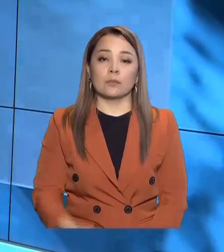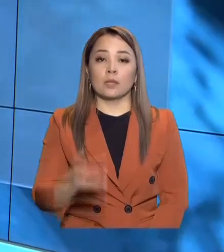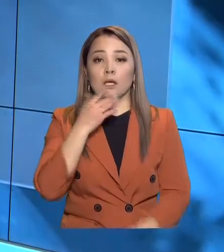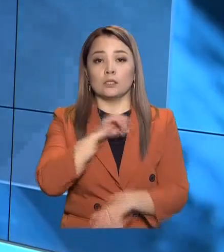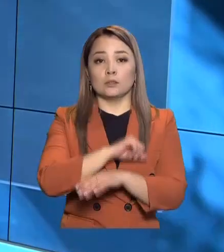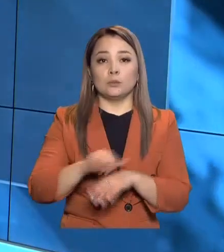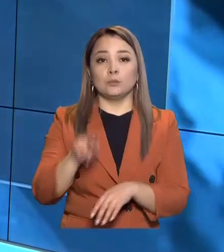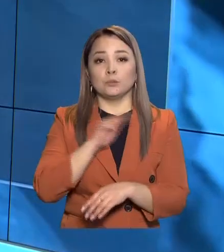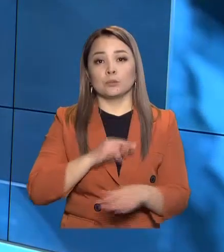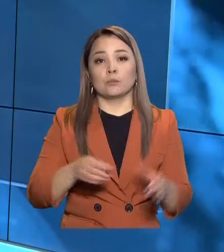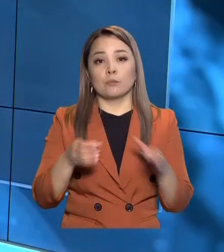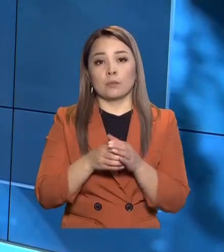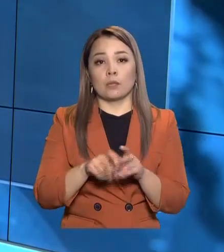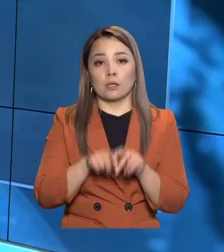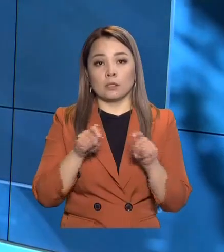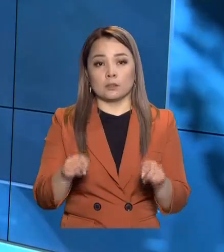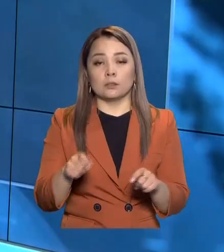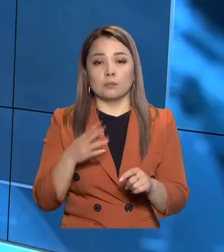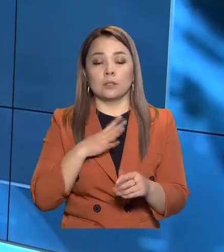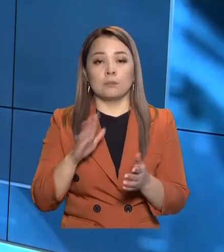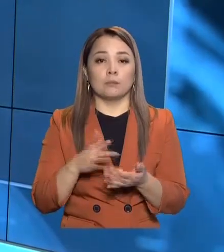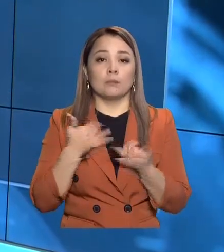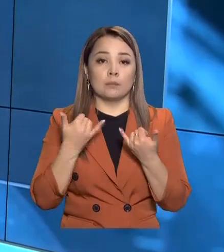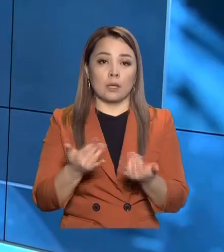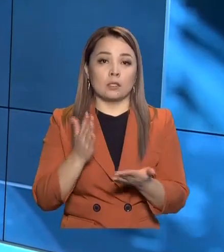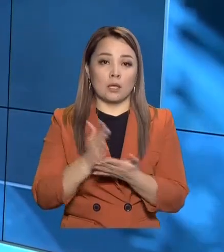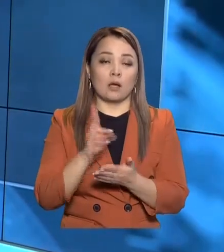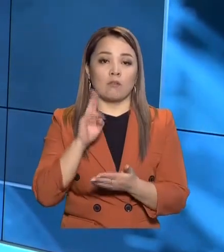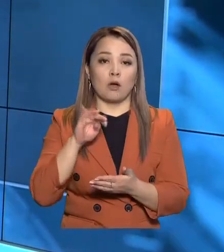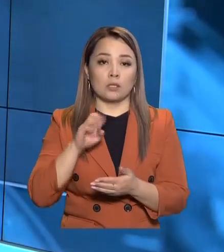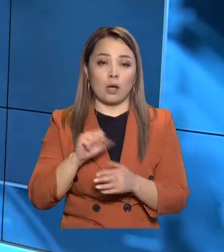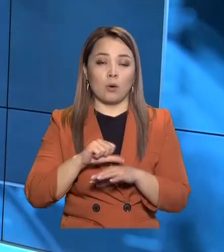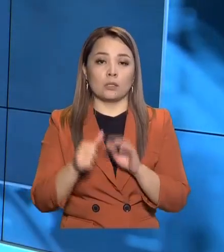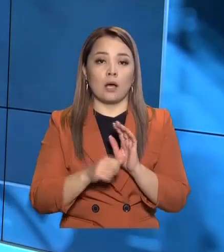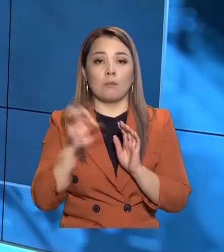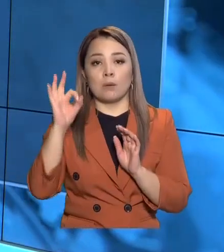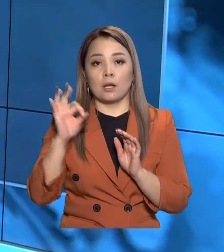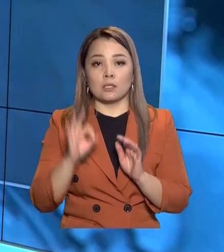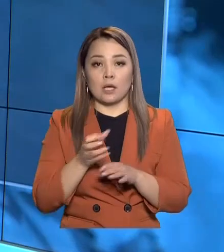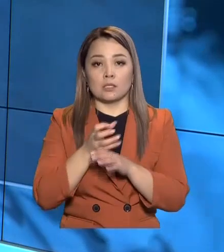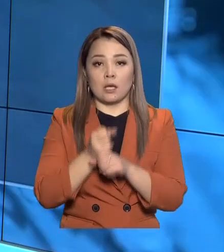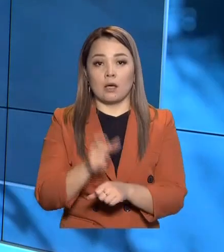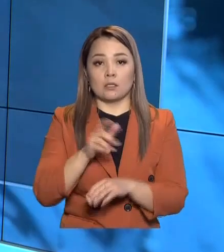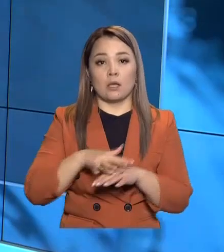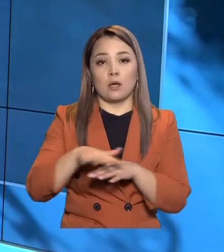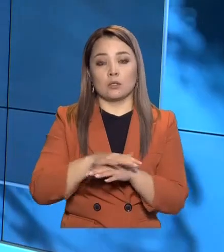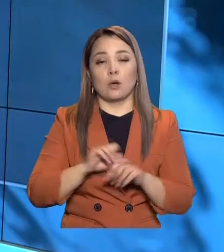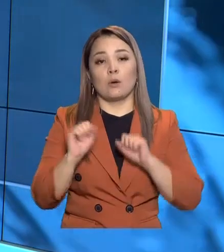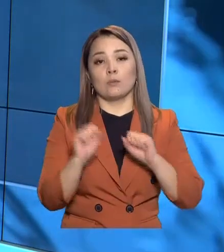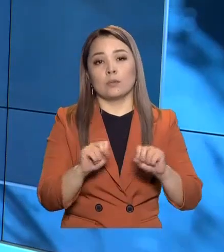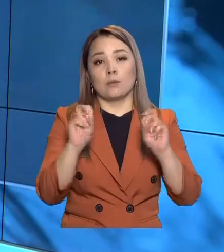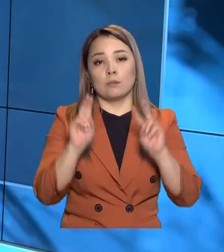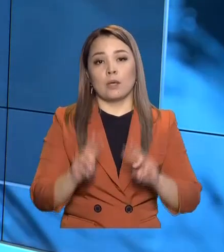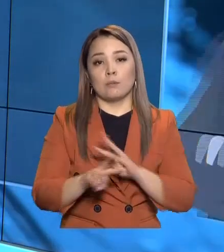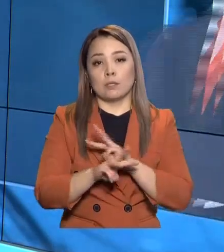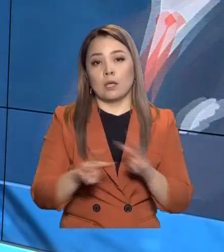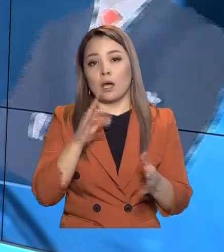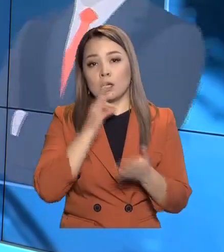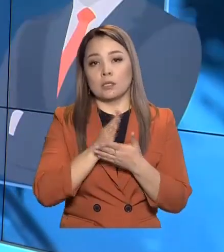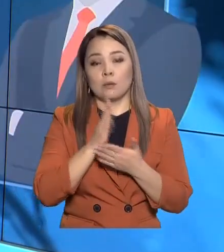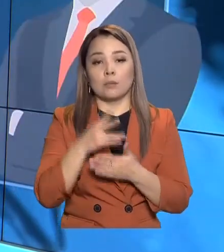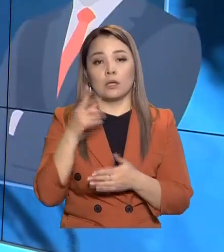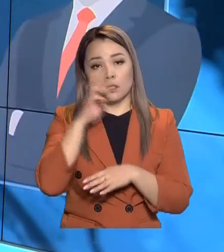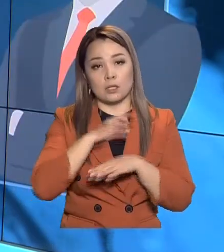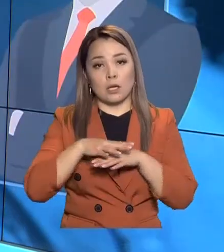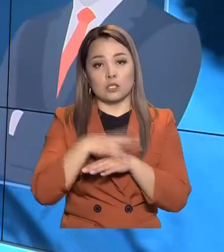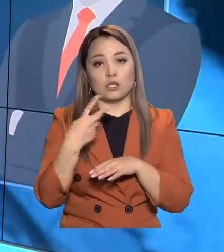Шетелден жұмыс күшін тартуға берілген квота биыл 16%-ке қысқарды. Еңбек және халықты әлеуметтік қорғау министрлігінің мәліметінше, енді